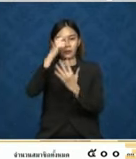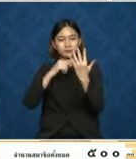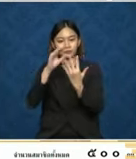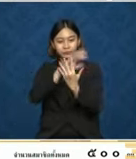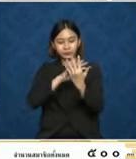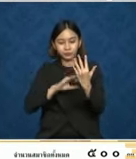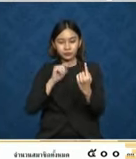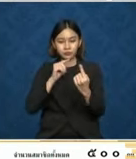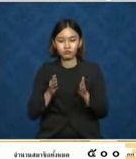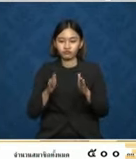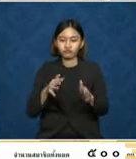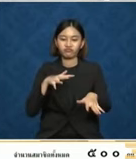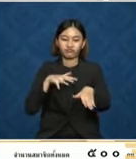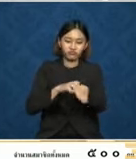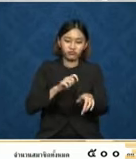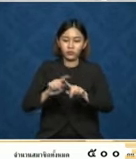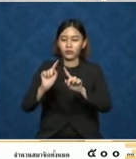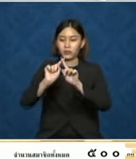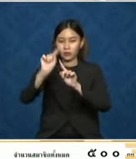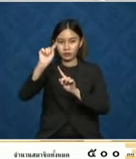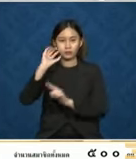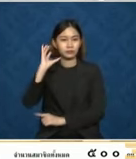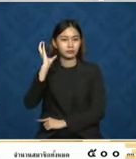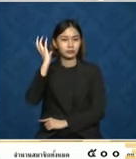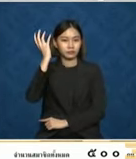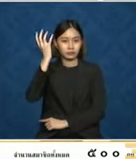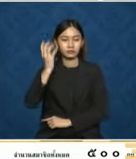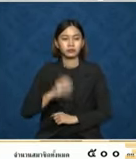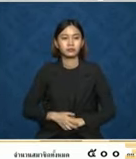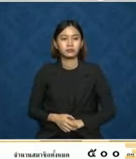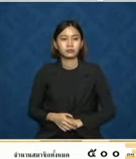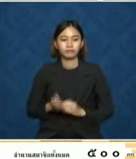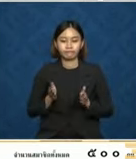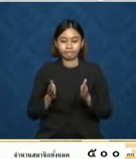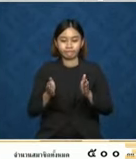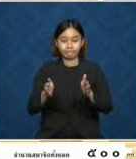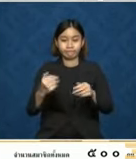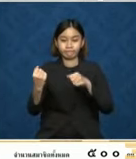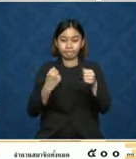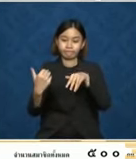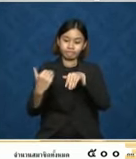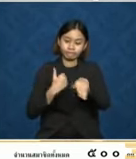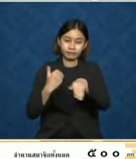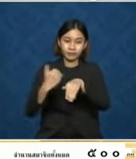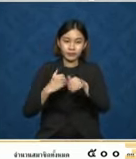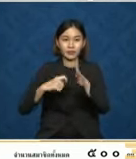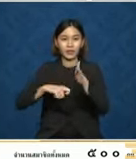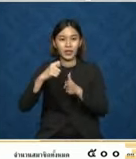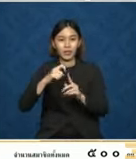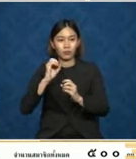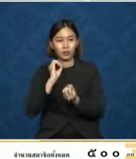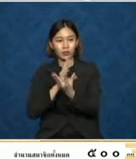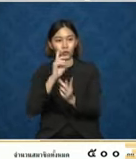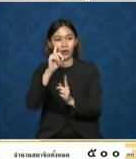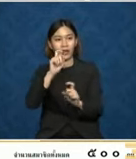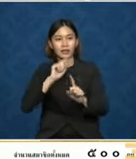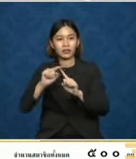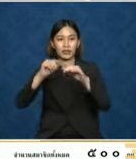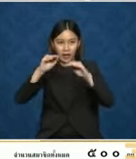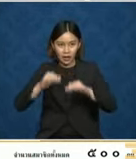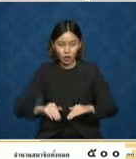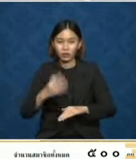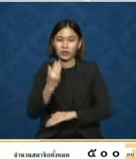บัติเหตุทางท้องถนนนะคะอันดับหนึ่งของโลกค่ะบนถนนที่ใช้ร่วมกันนะคะเราจะต้องลดปัจจัยนะคะเสี่ยงในการเกิดอุบัติเหตุให้น้อยที่